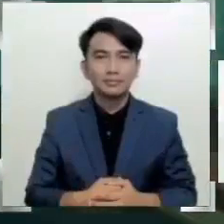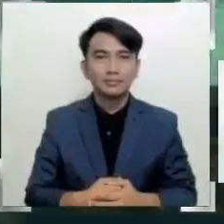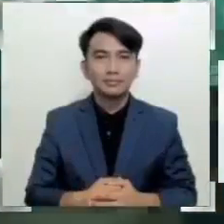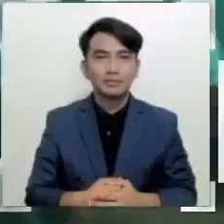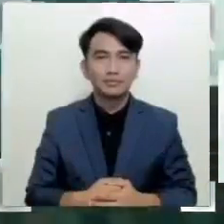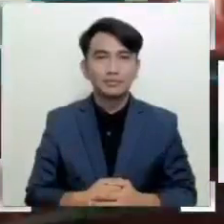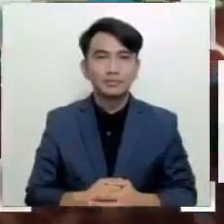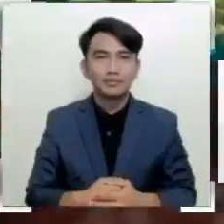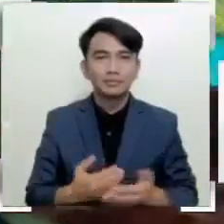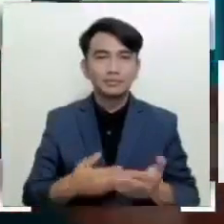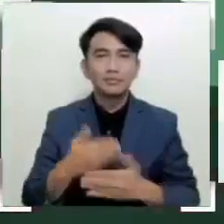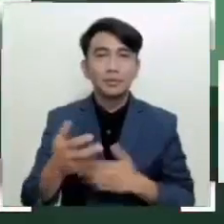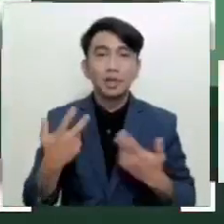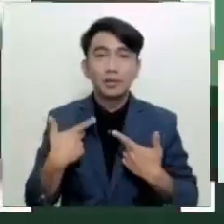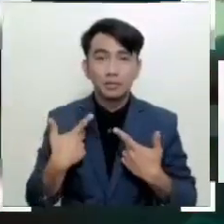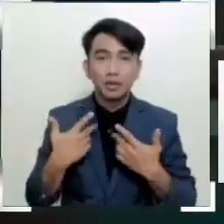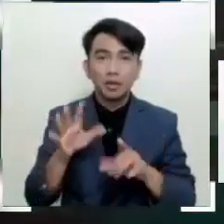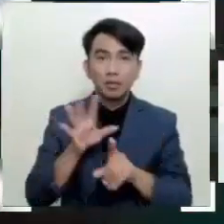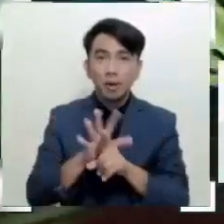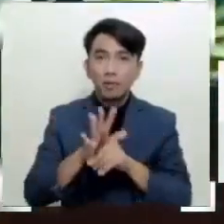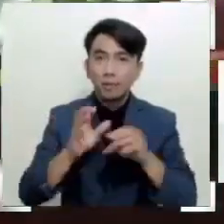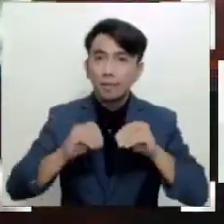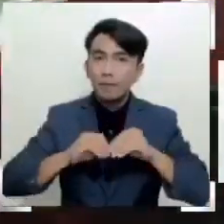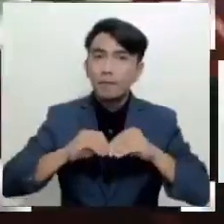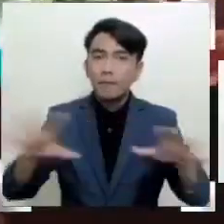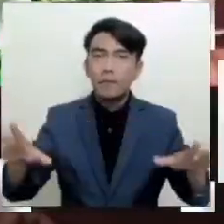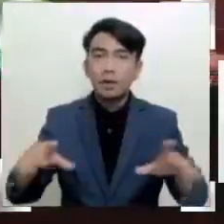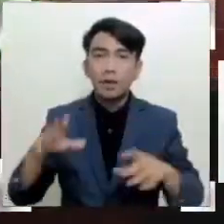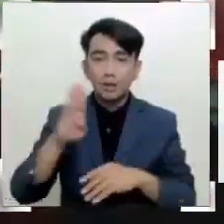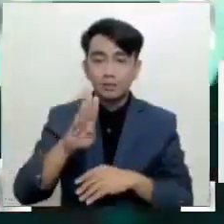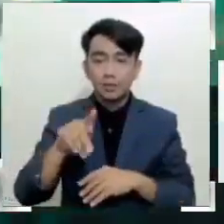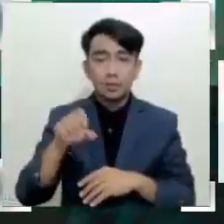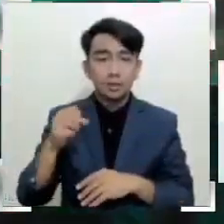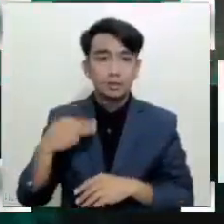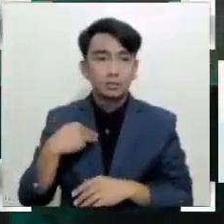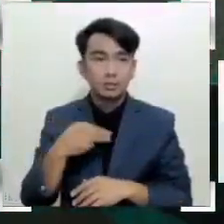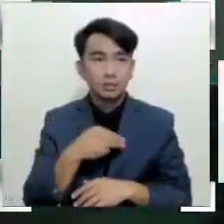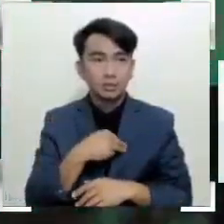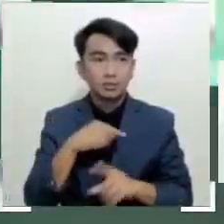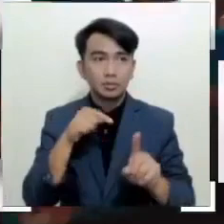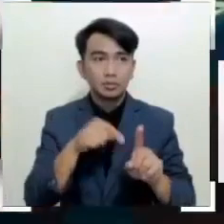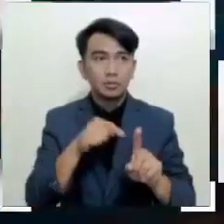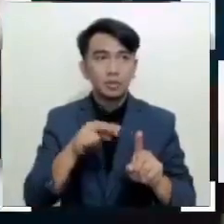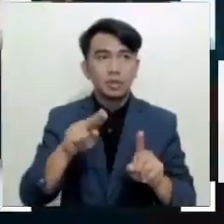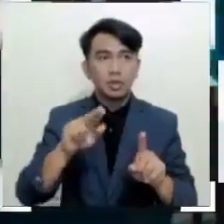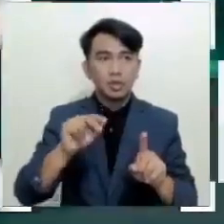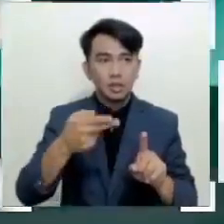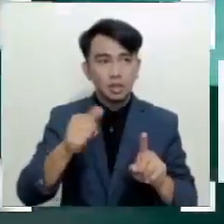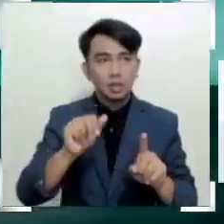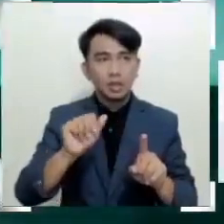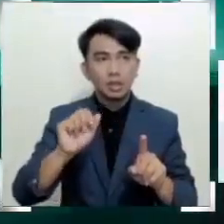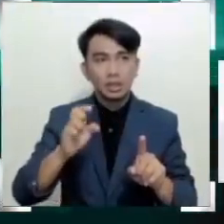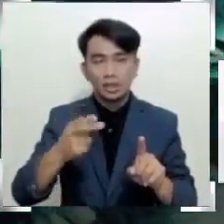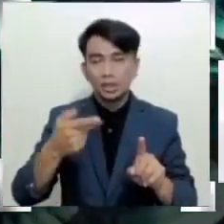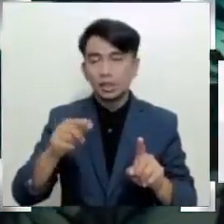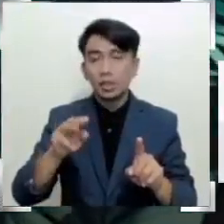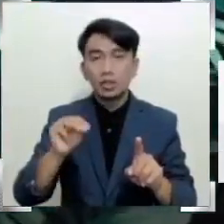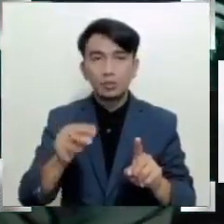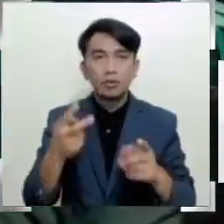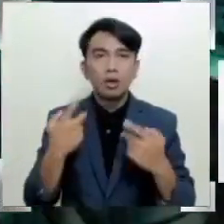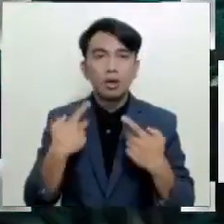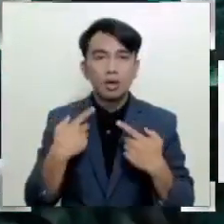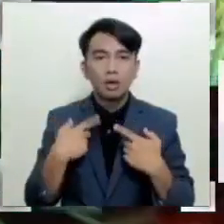Samantala, trending naman ang latest music video ni BTS member Suga na He Goom. Nakapagtalaan na mahigit 6 milyong views